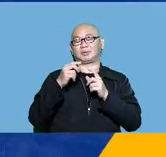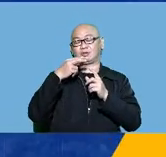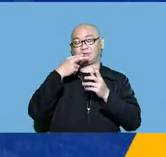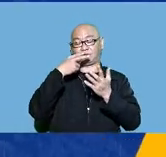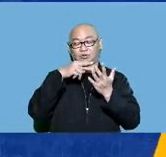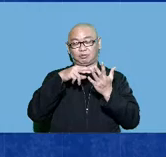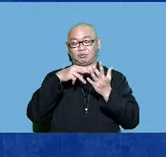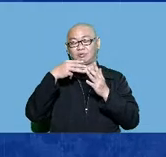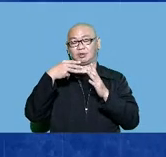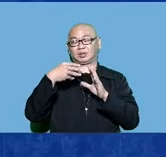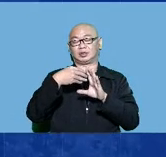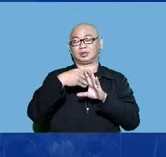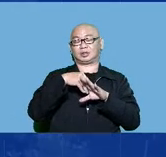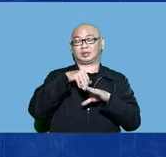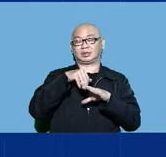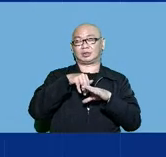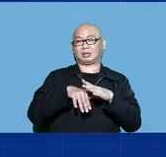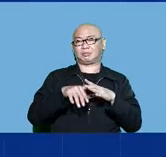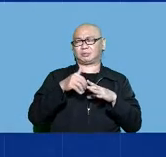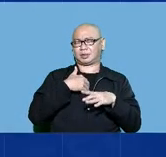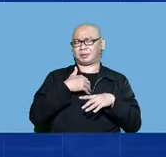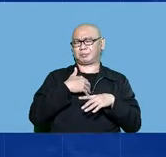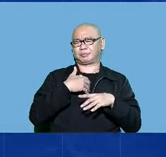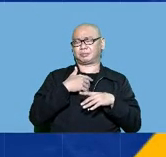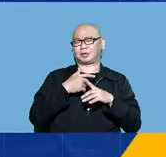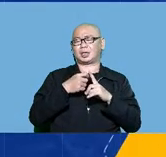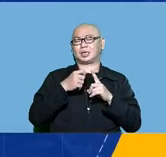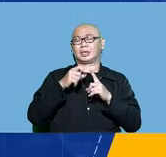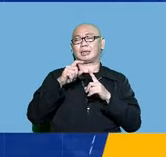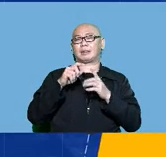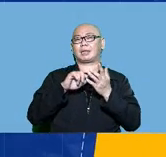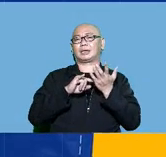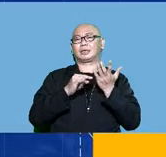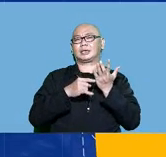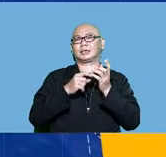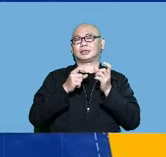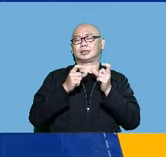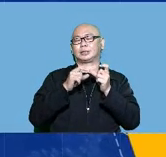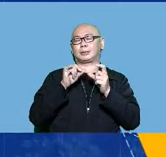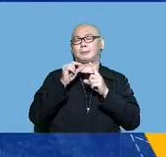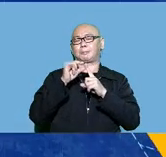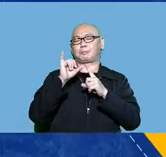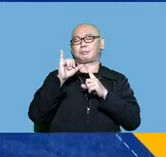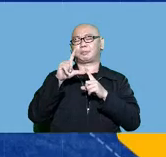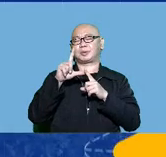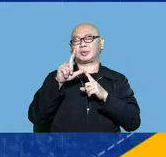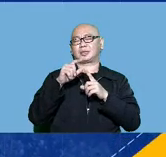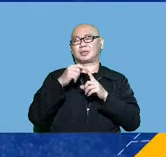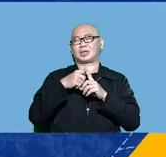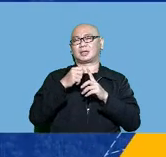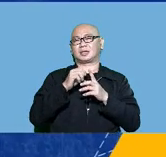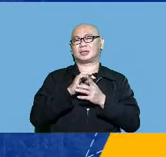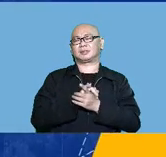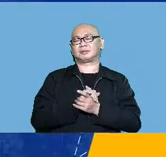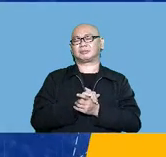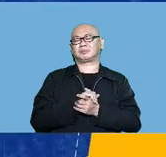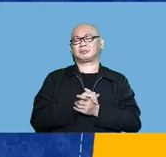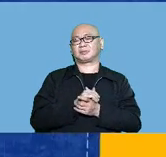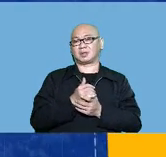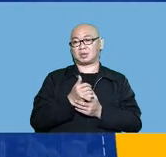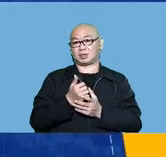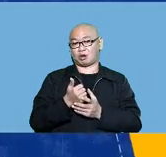Dr. Insinyur Sobriyah SU dari Teknik Sipil Fakultas Teknik Universitas Negeri Semarang.